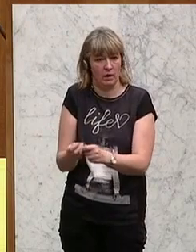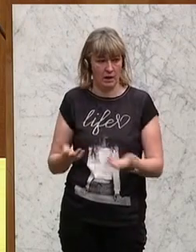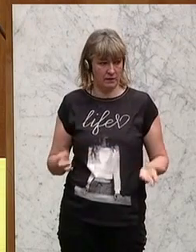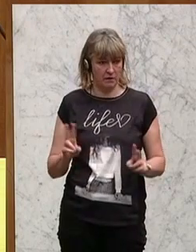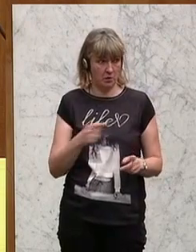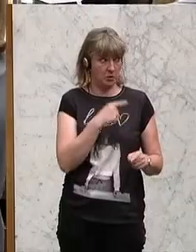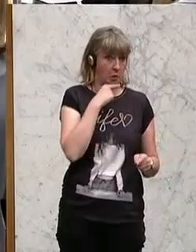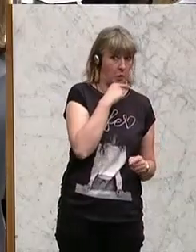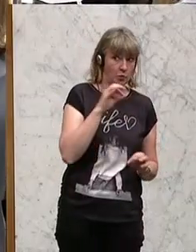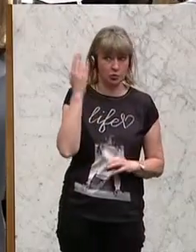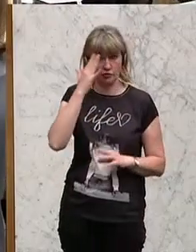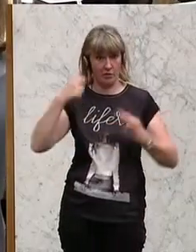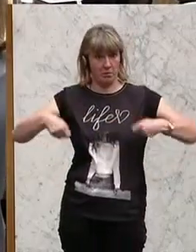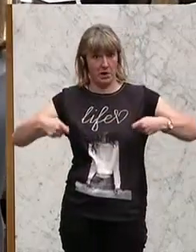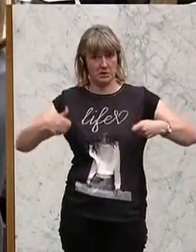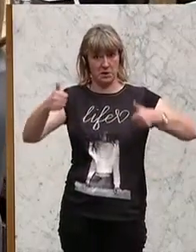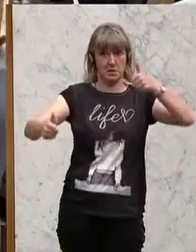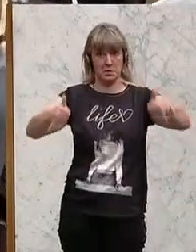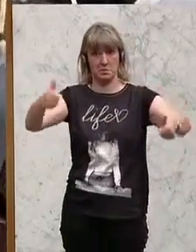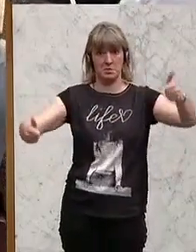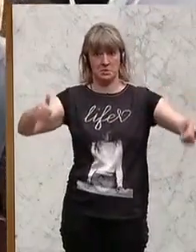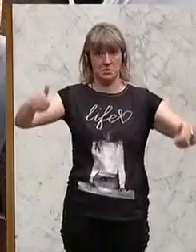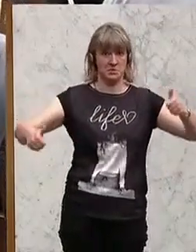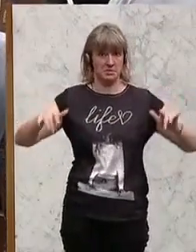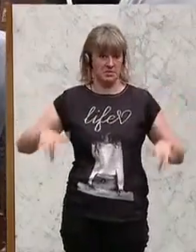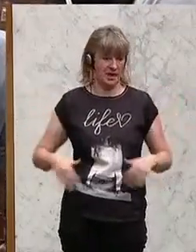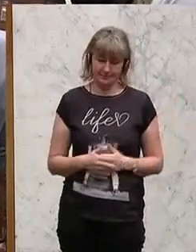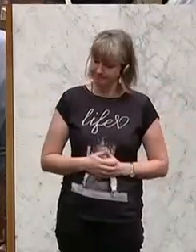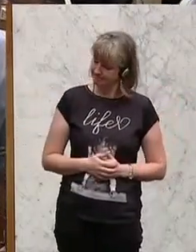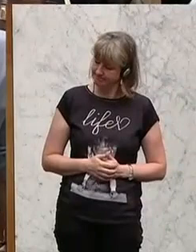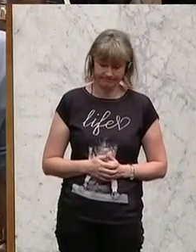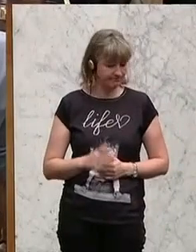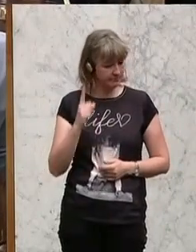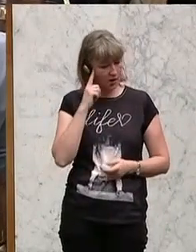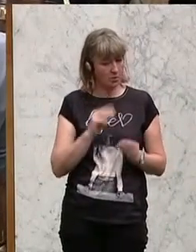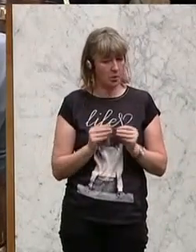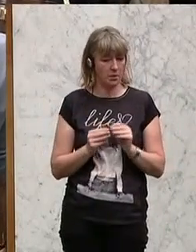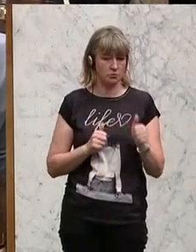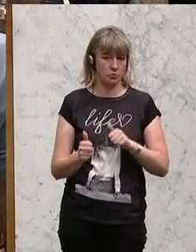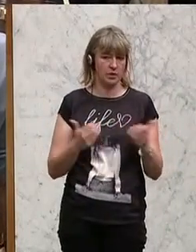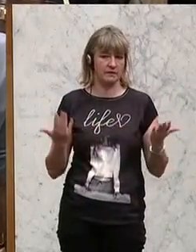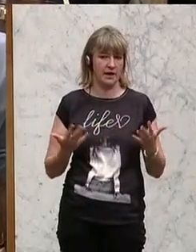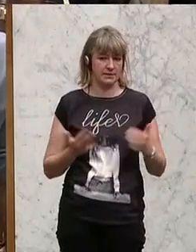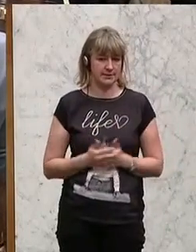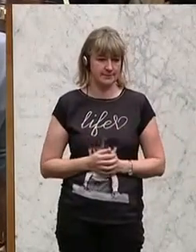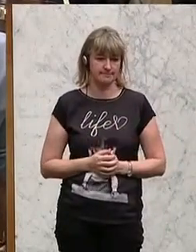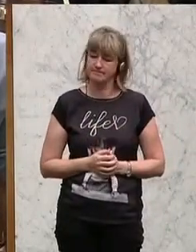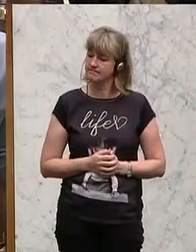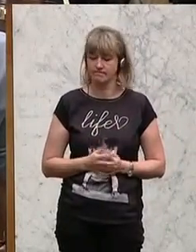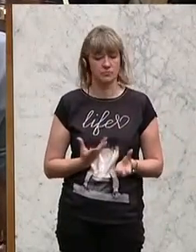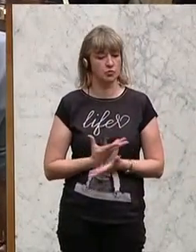irgendwelchen roten oder schwarzen Präsidenten ausgestattet. Ich sage, das Hauptproblem des Sportes ist es, dass es zu